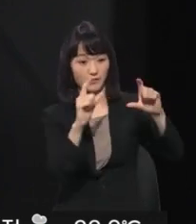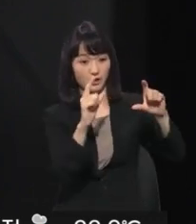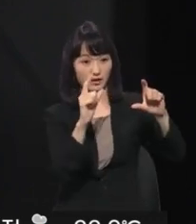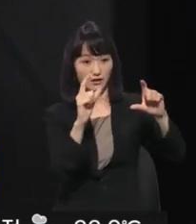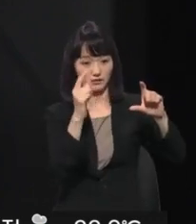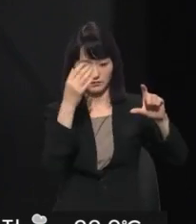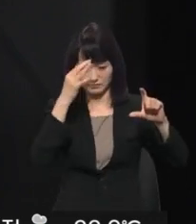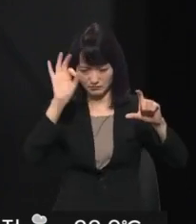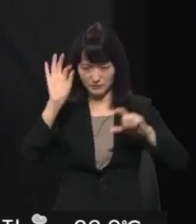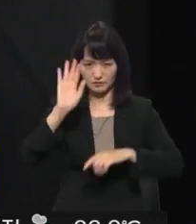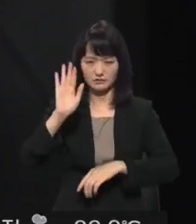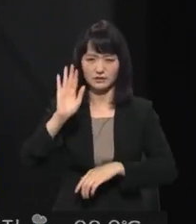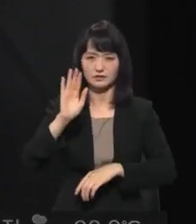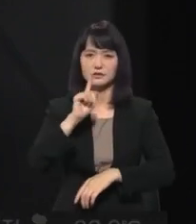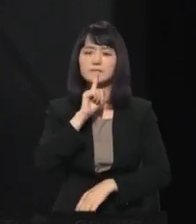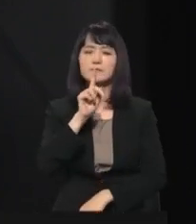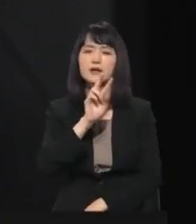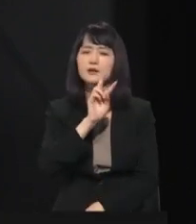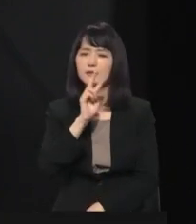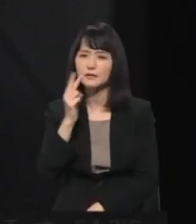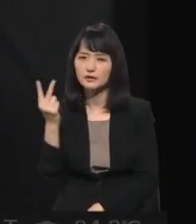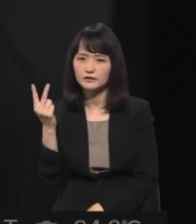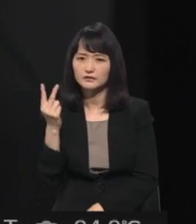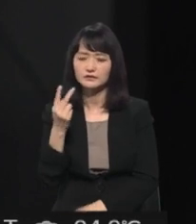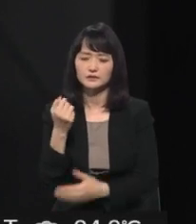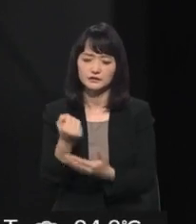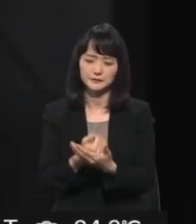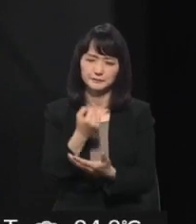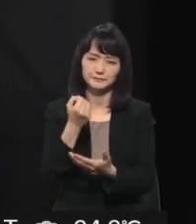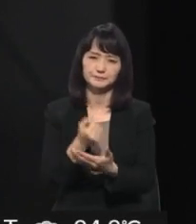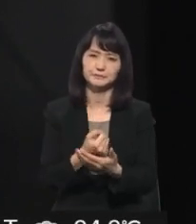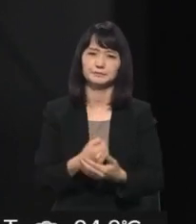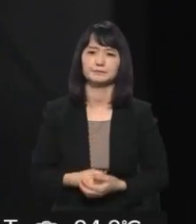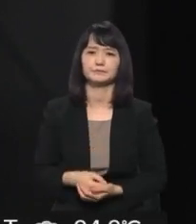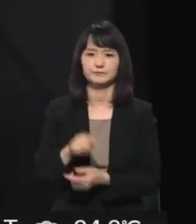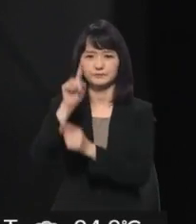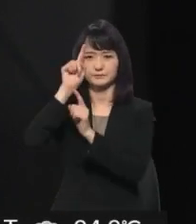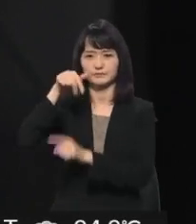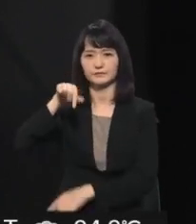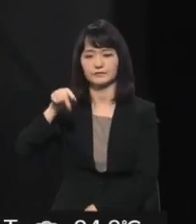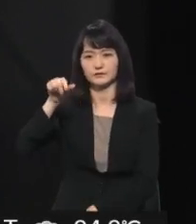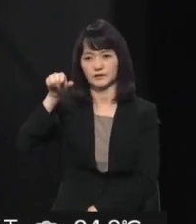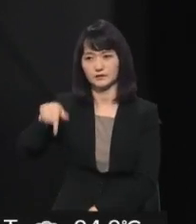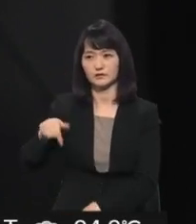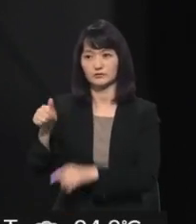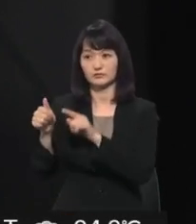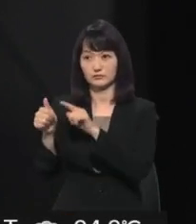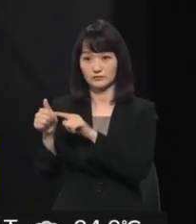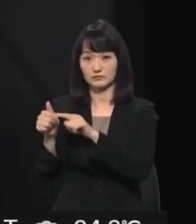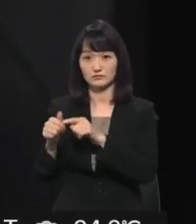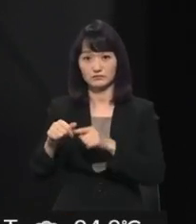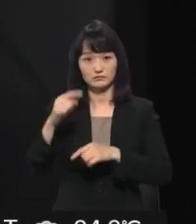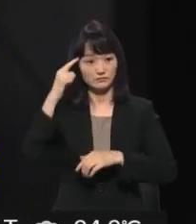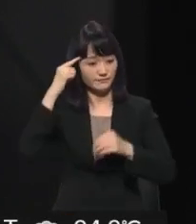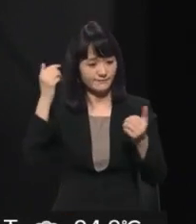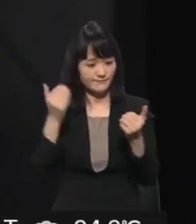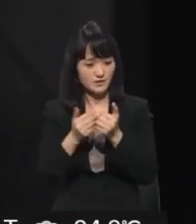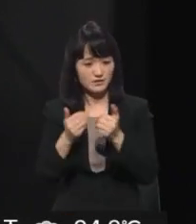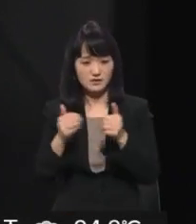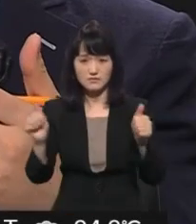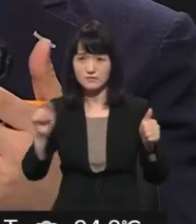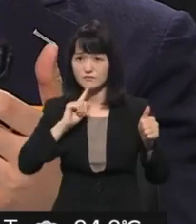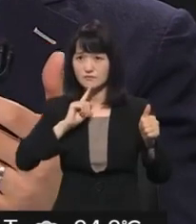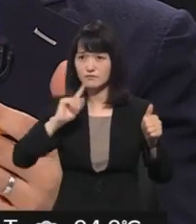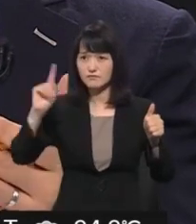굉장히 어 심각하다는 생각이 들고요 예 같은 이준석 대표가 뭐 지금 계속 가처분을 추가로 되고 있잖아요 그리고 이후에도 계속